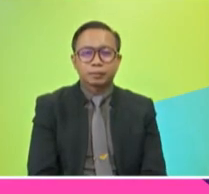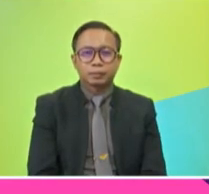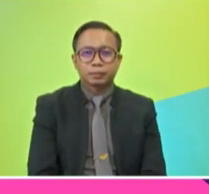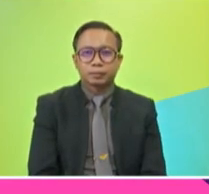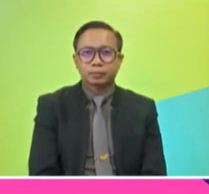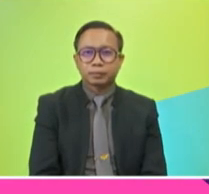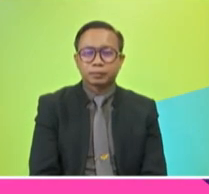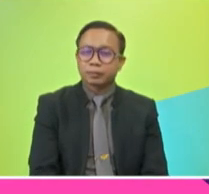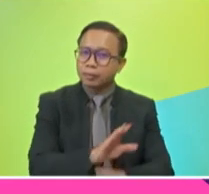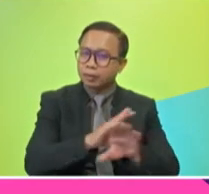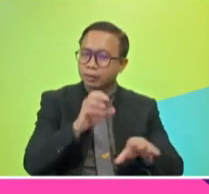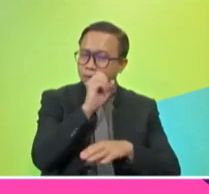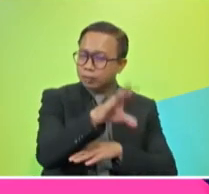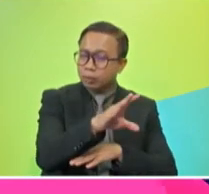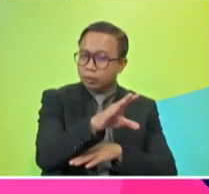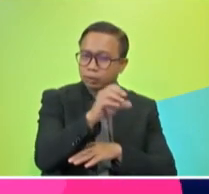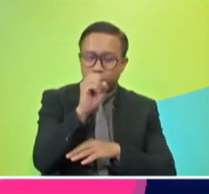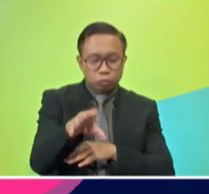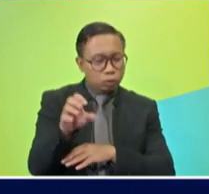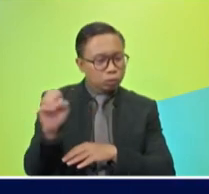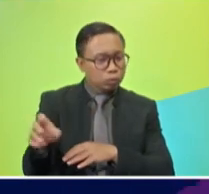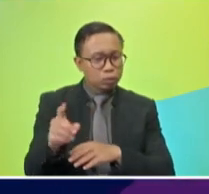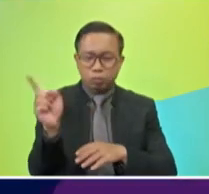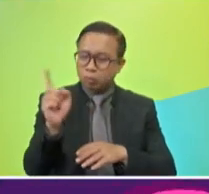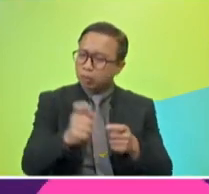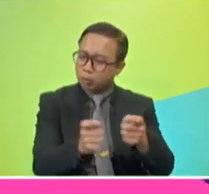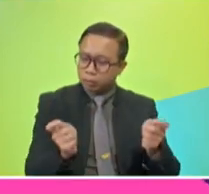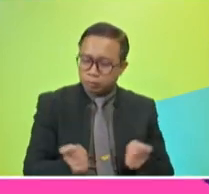Jangan buang sampah beraturan tempat